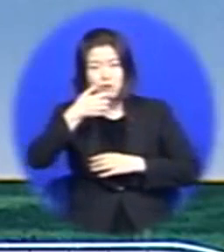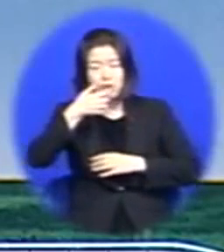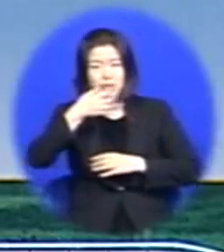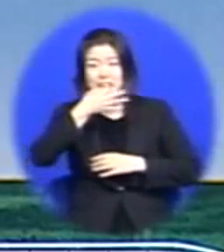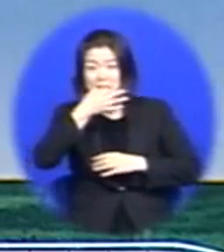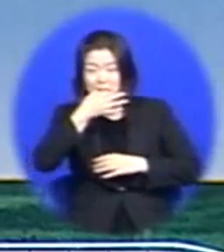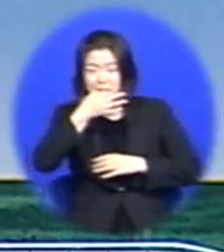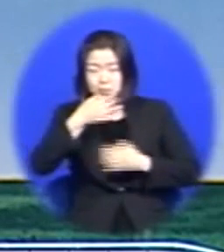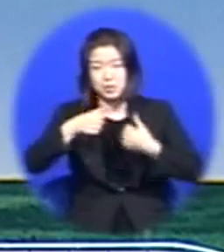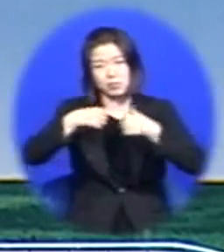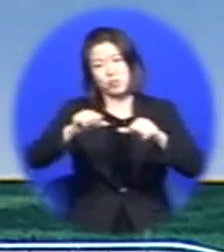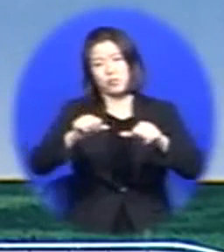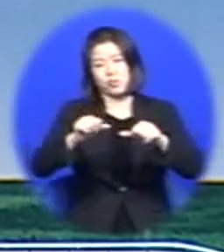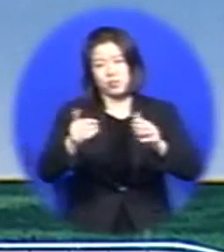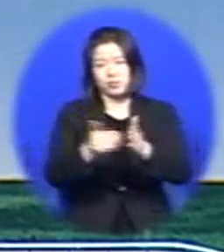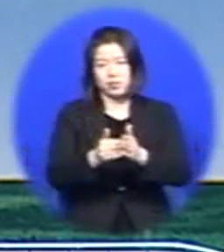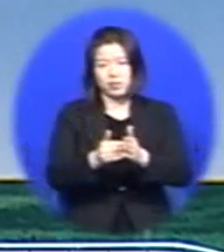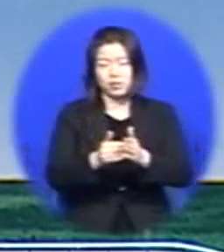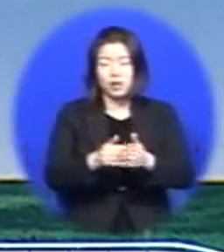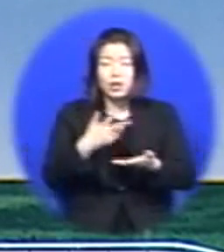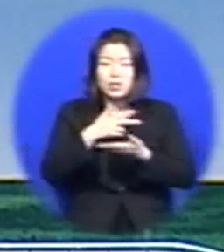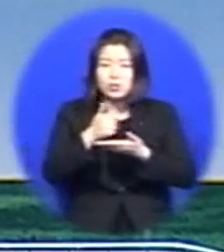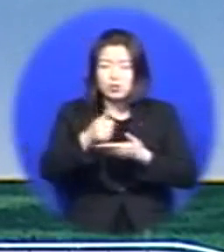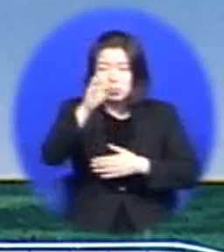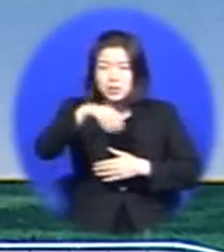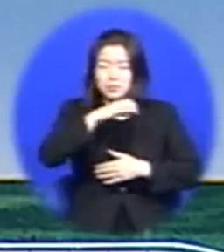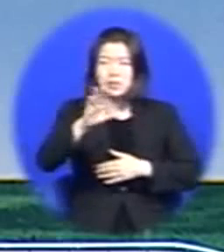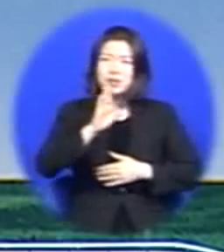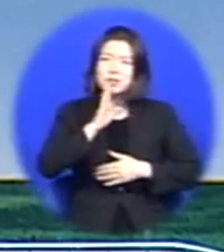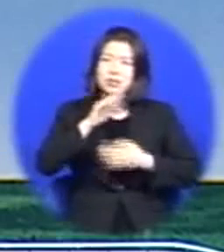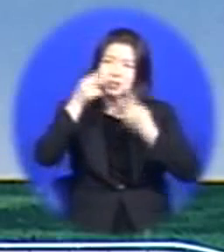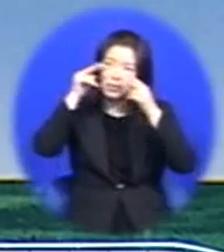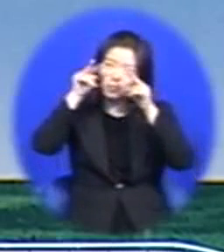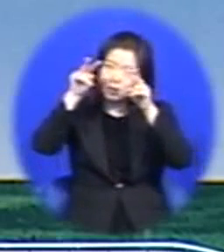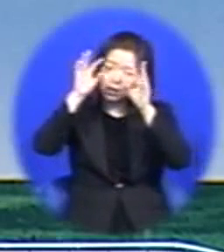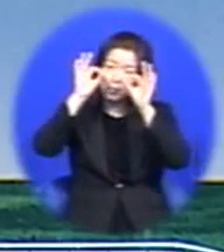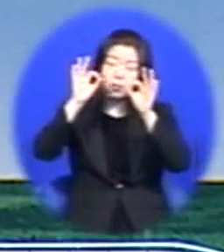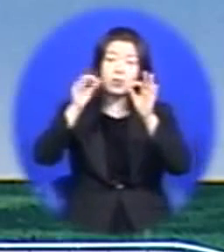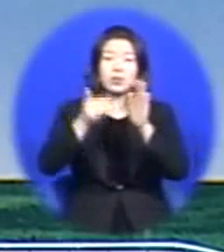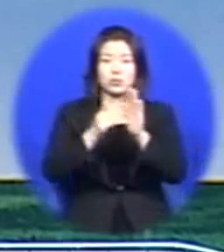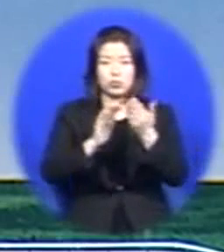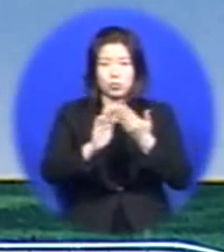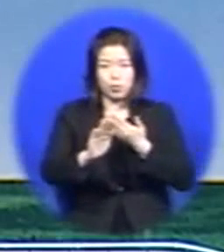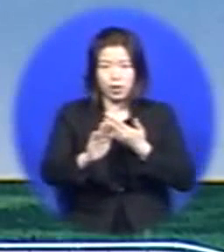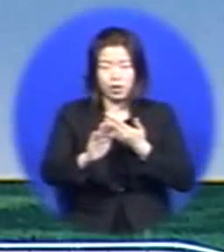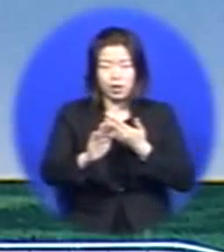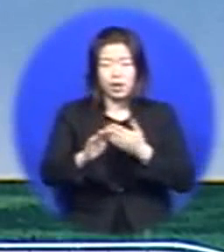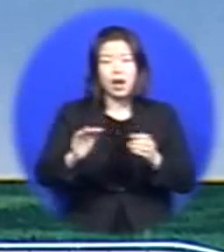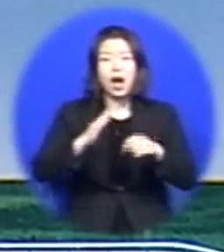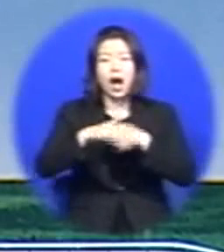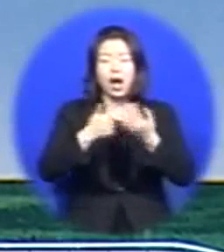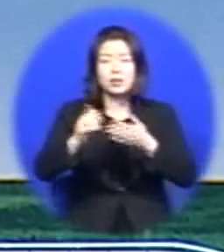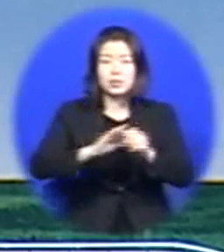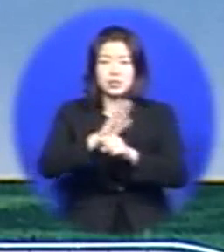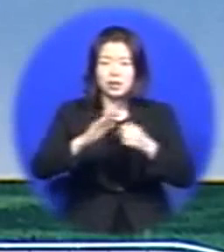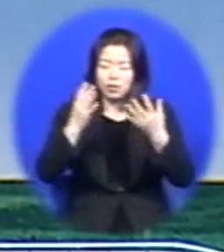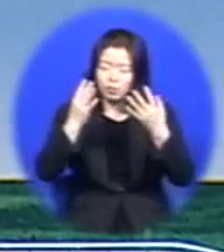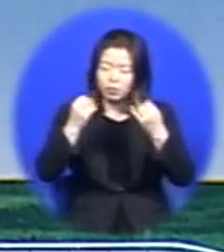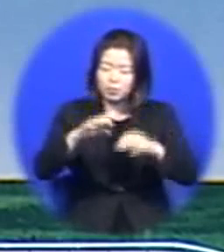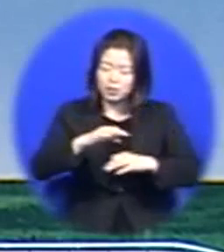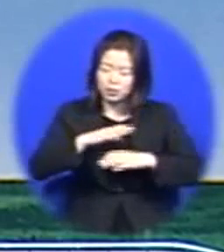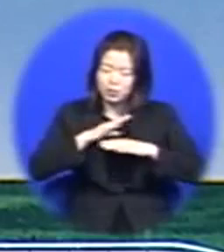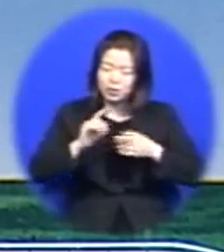거예요. 주님의 십자가를 진짜 바라보고 나니까 하나님의 사랑이 얼마나